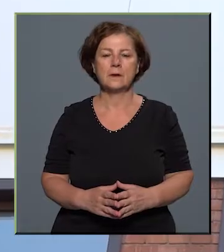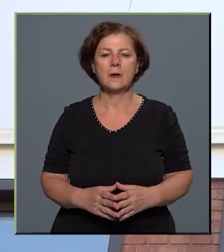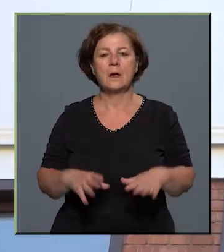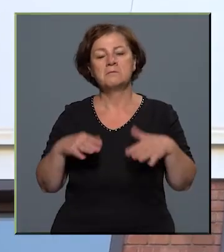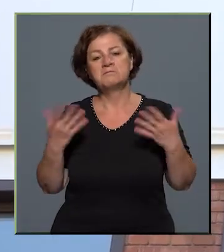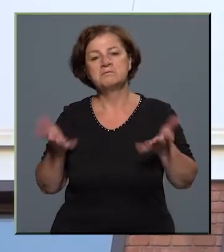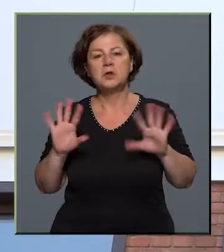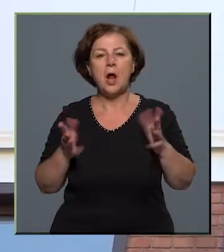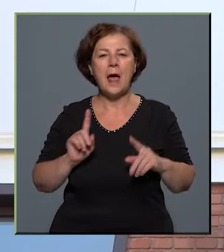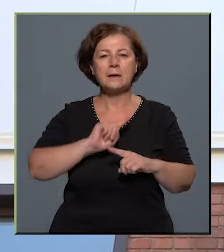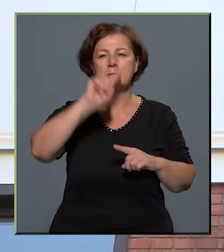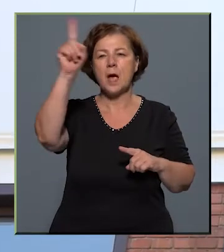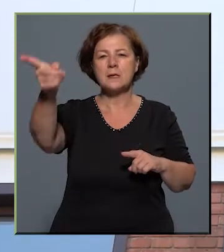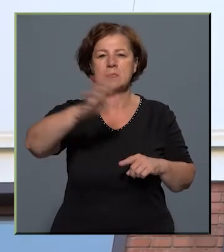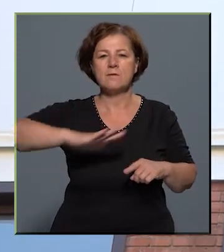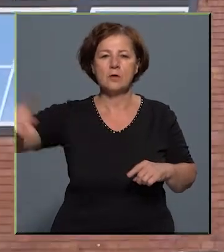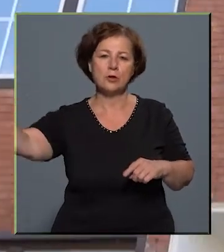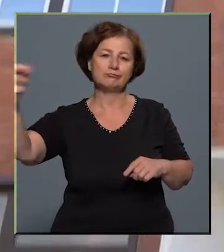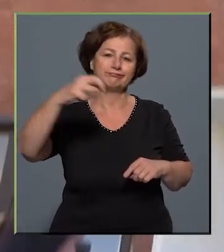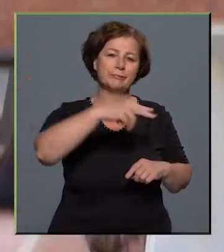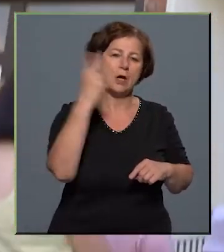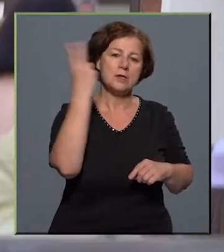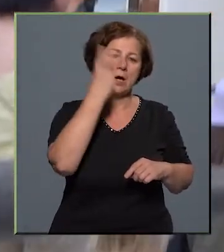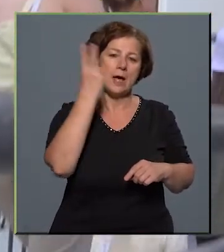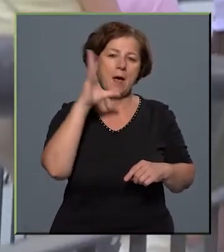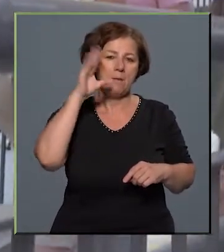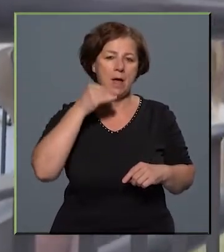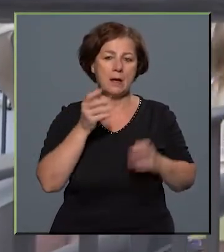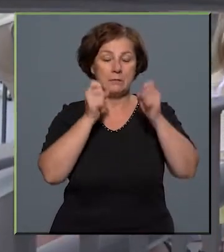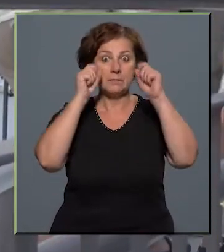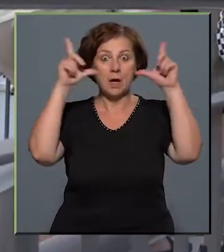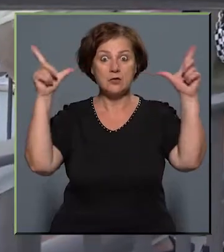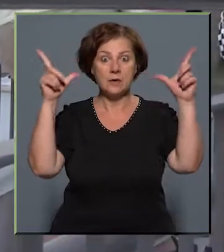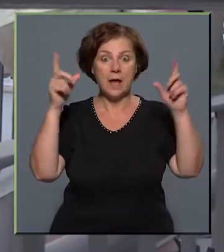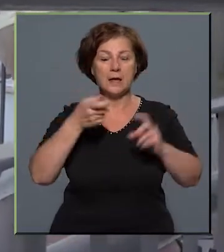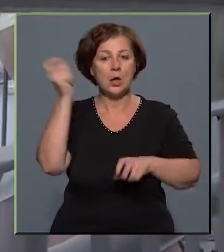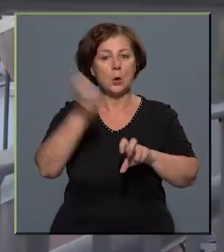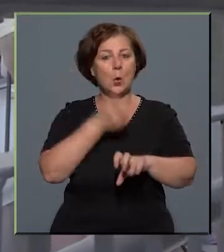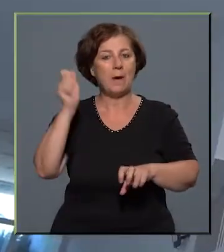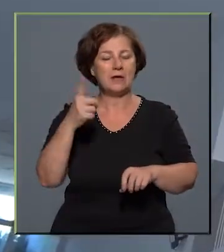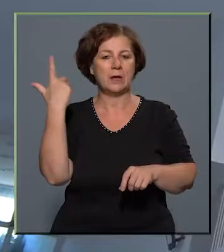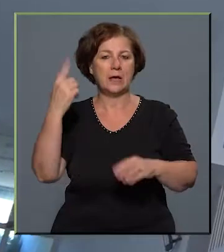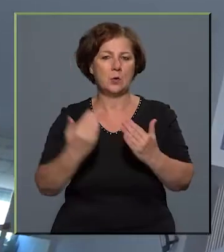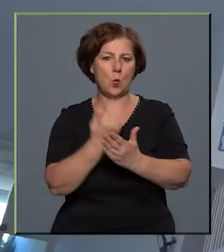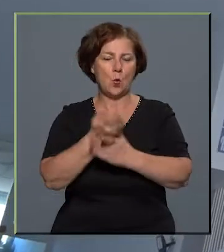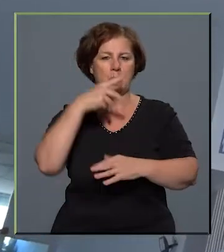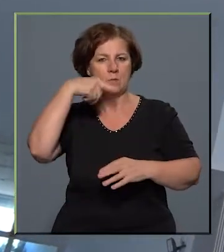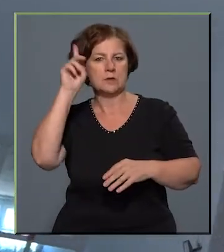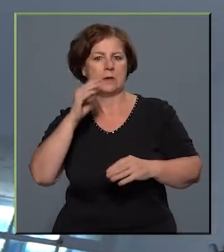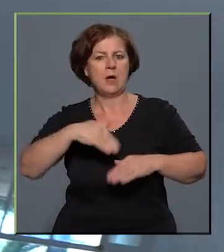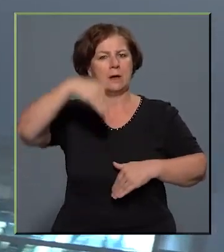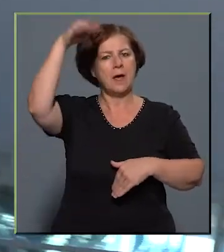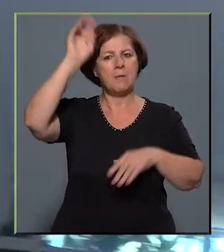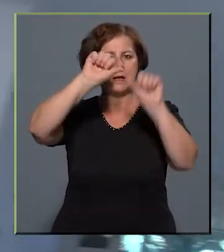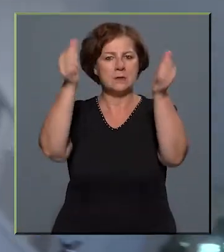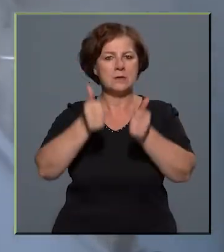Alig, ha nem messzi földről is eljönnek majd a szakemberek megcsodálni Kőbánya két új büszkeségét. A kiemelkedő erdélyi szobrász, a